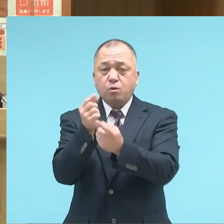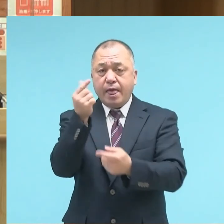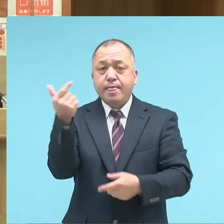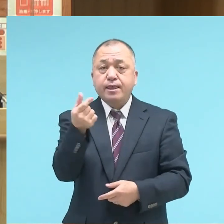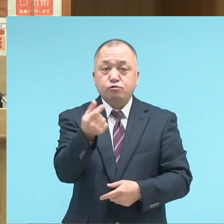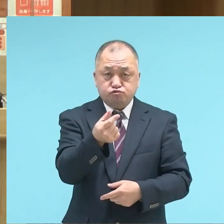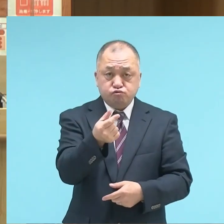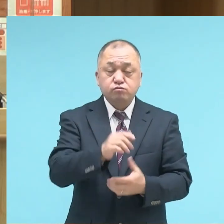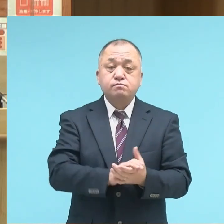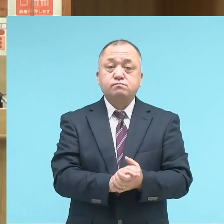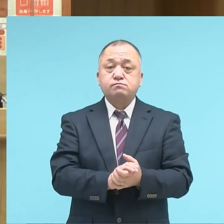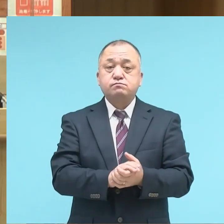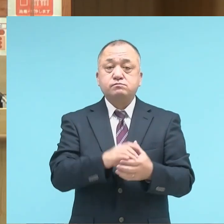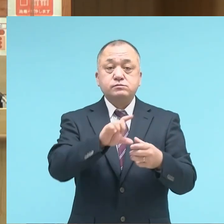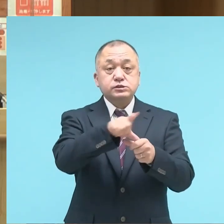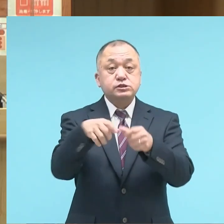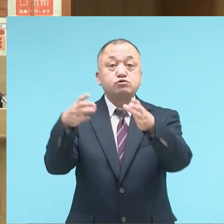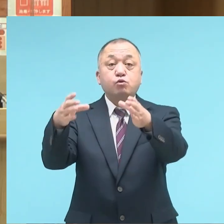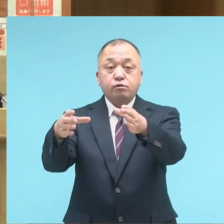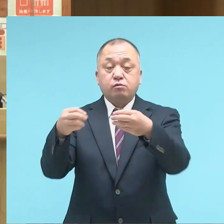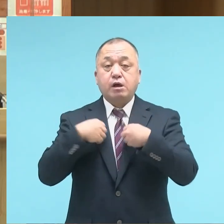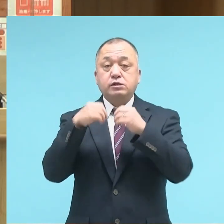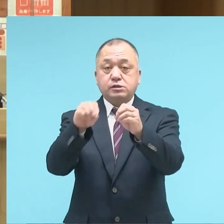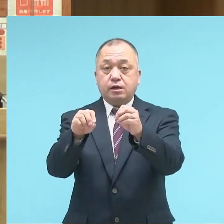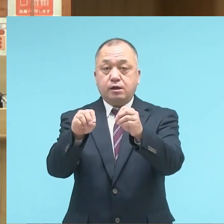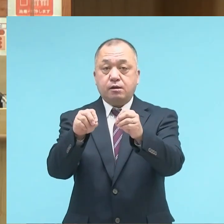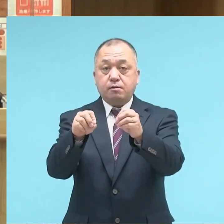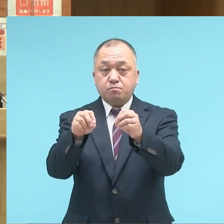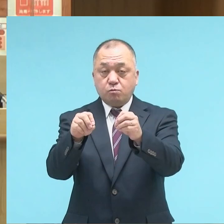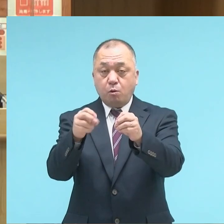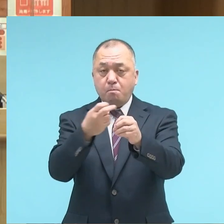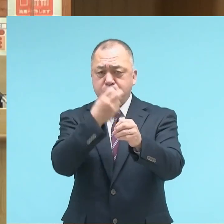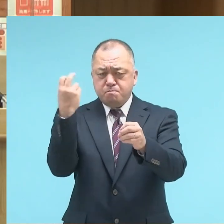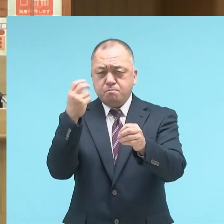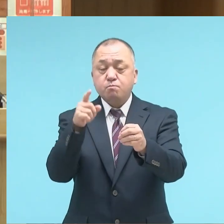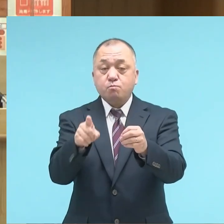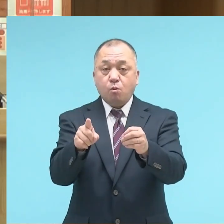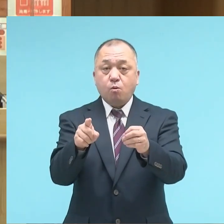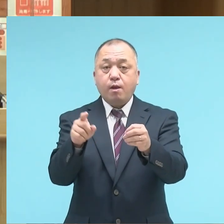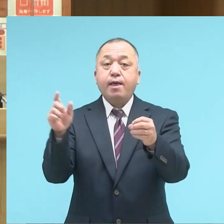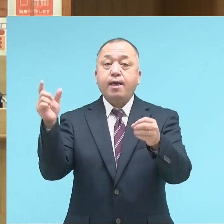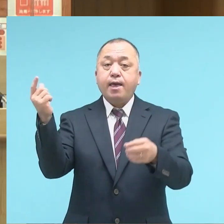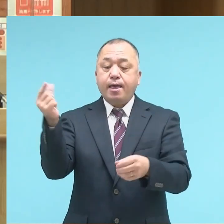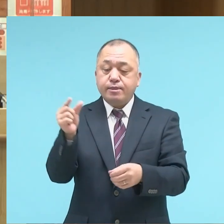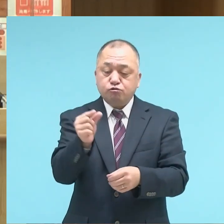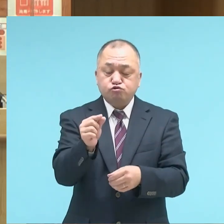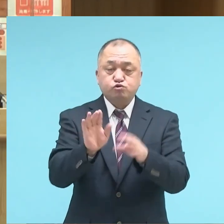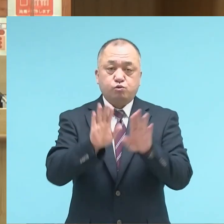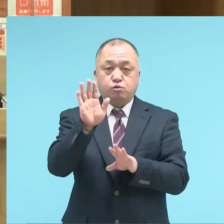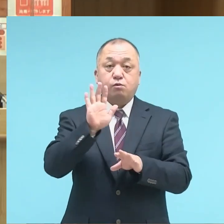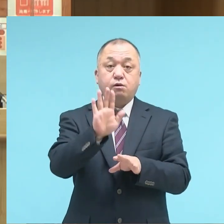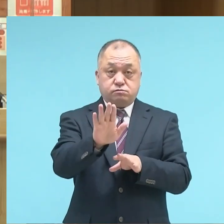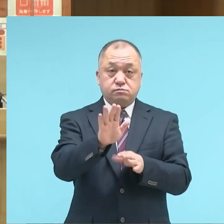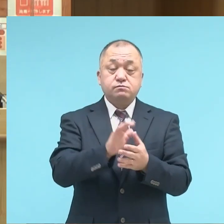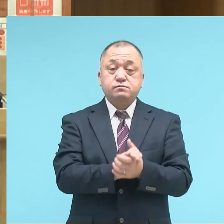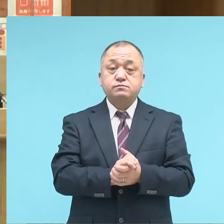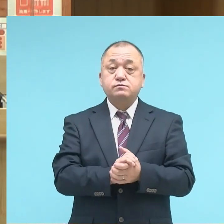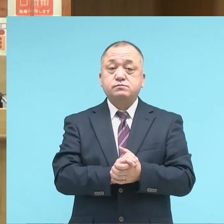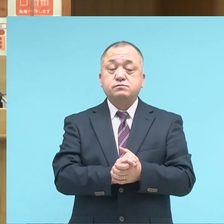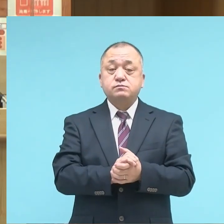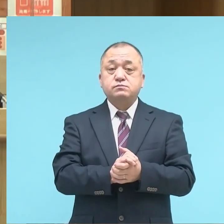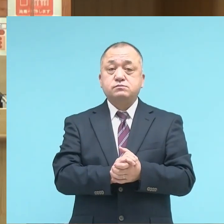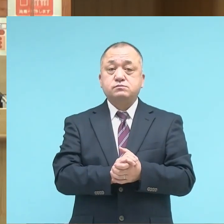で、地区におけるそういった感染確認も減少しているという状況はありますし、また